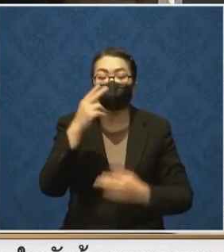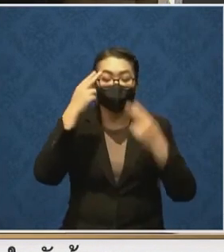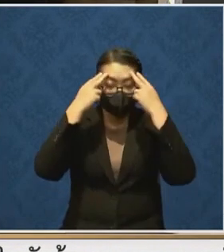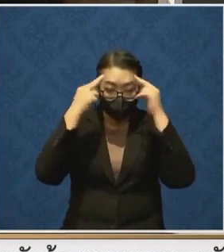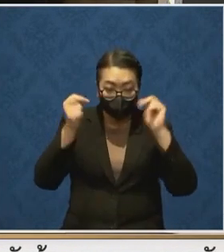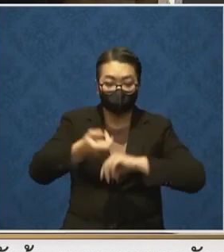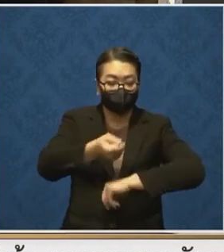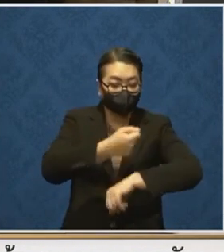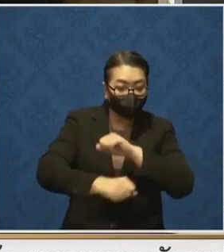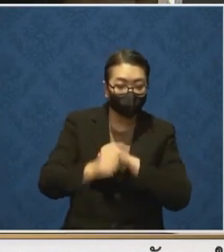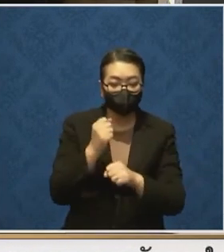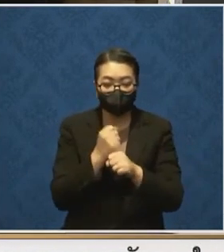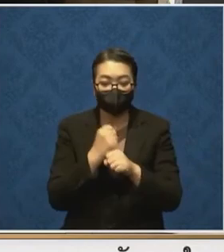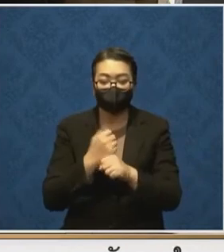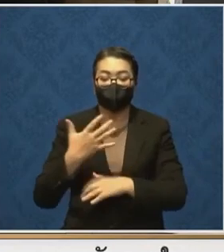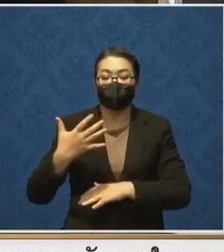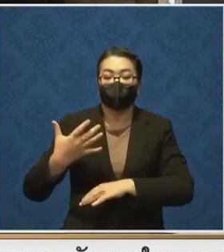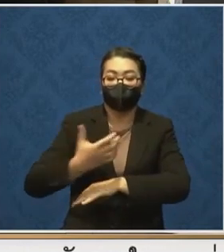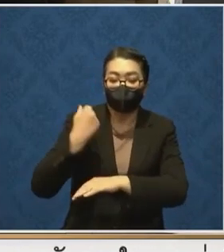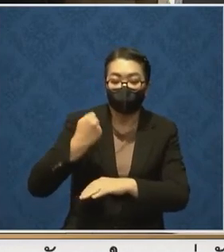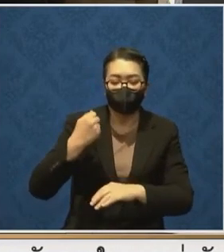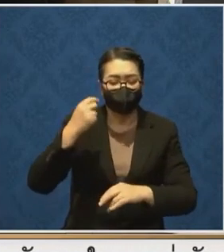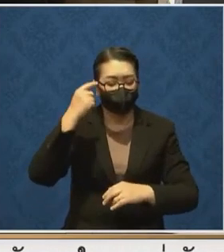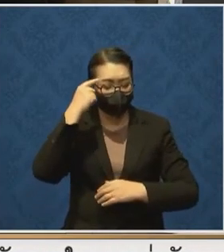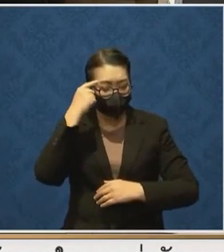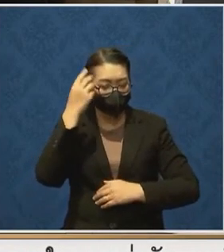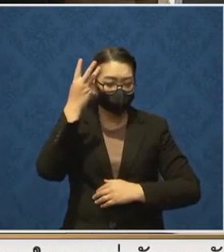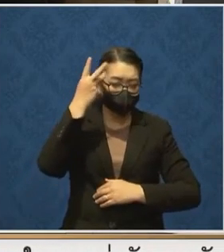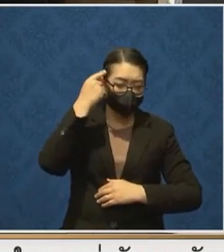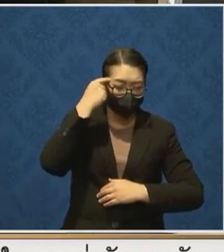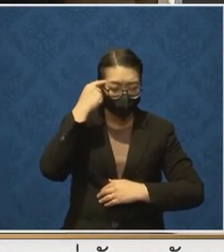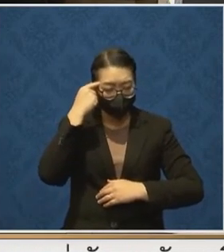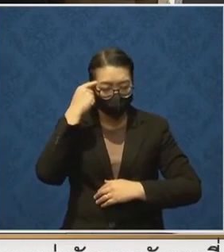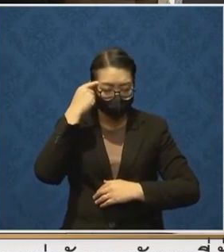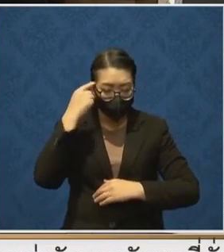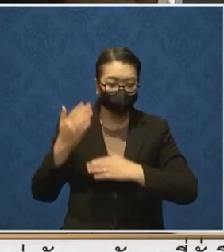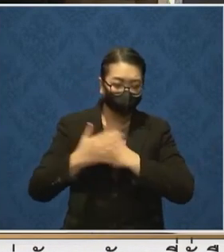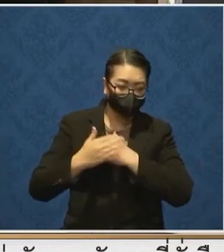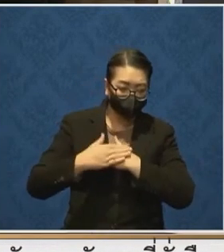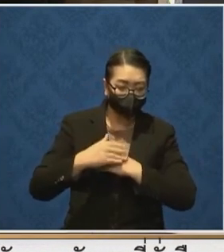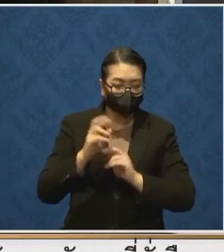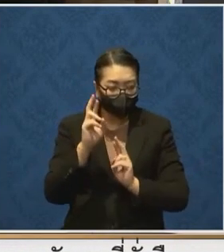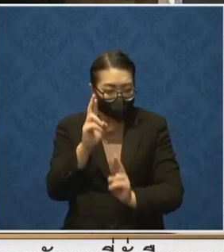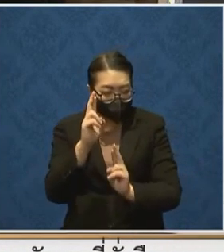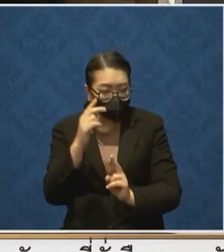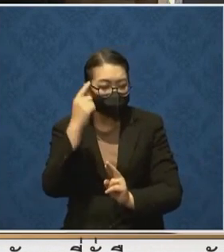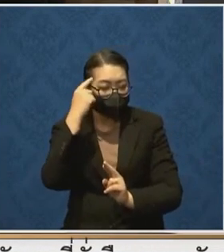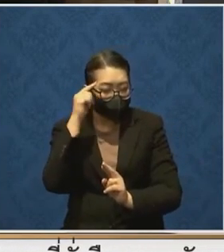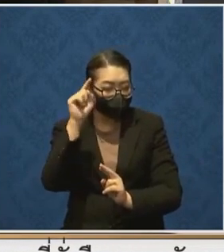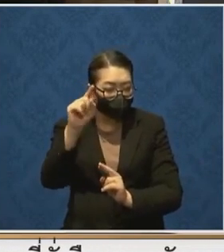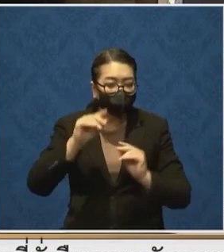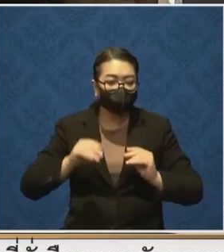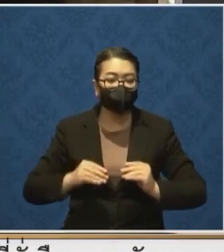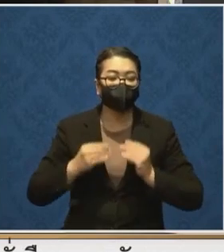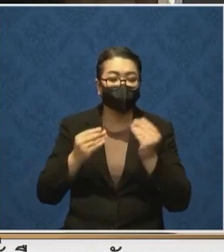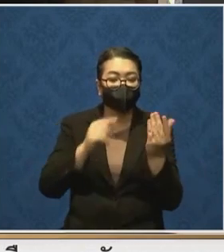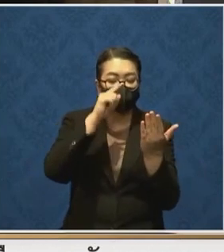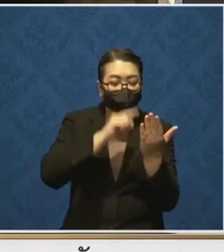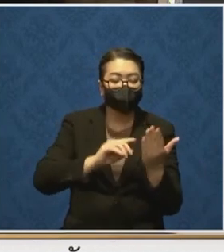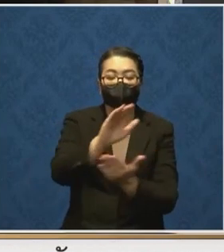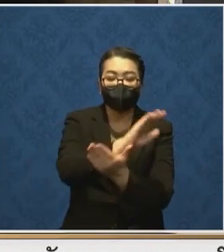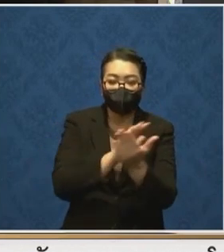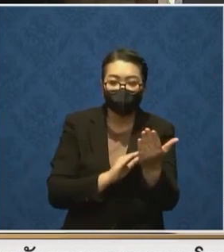ัติหน้าที่และใช้อำนาจด้ความรอบครอบและรมัดระวังเพื่อประโยชสงสของประเทศและประชาชนส่วนรวม